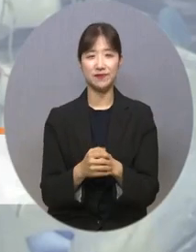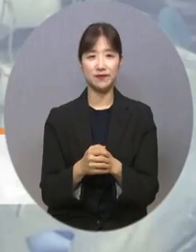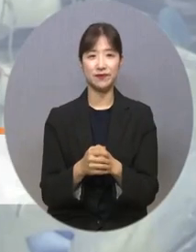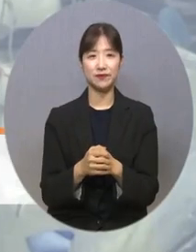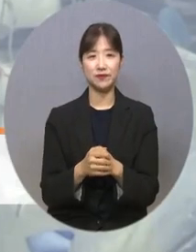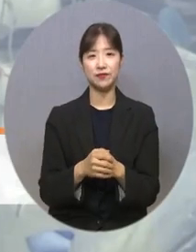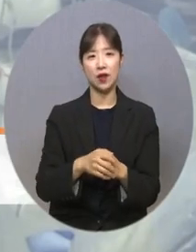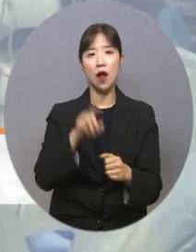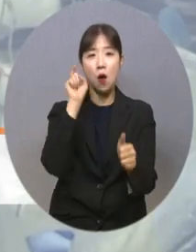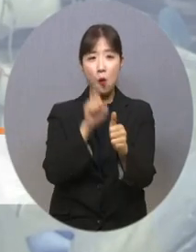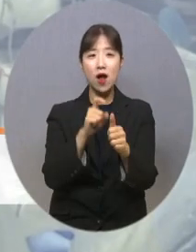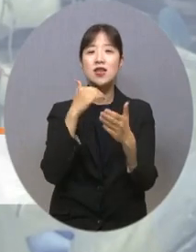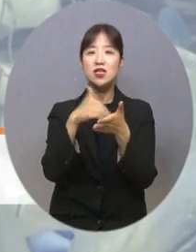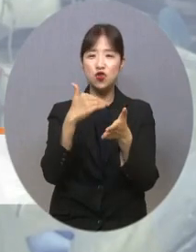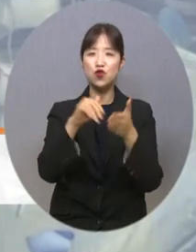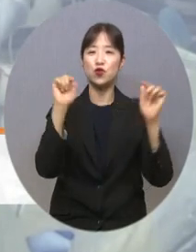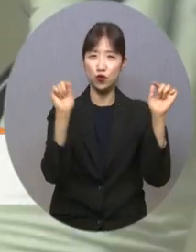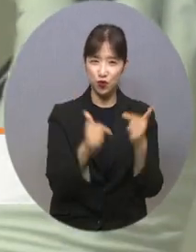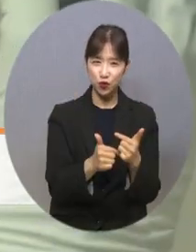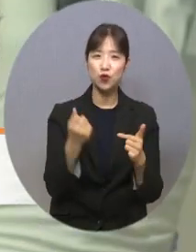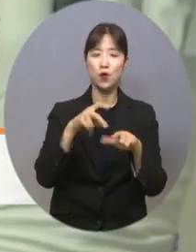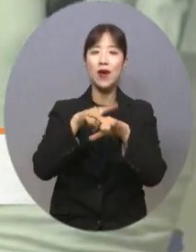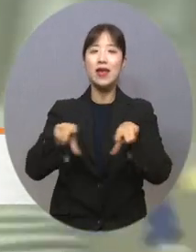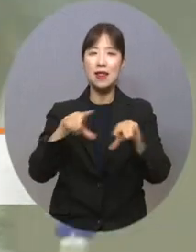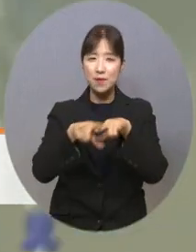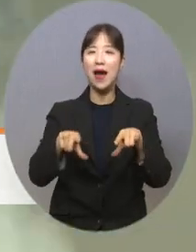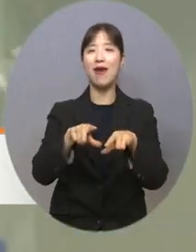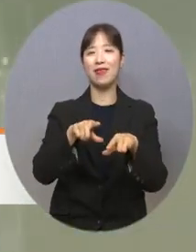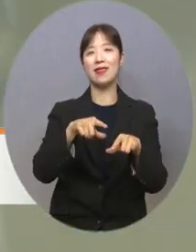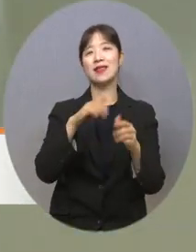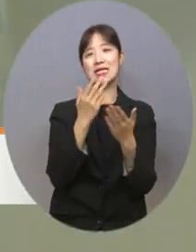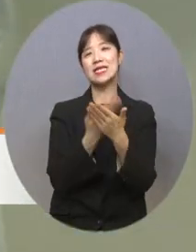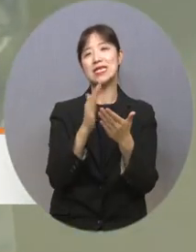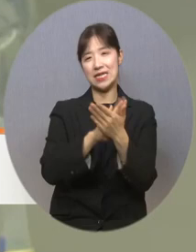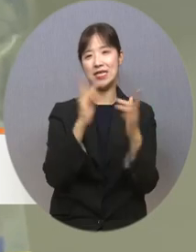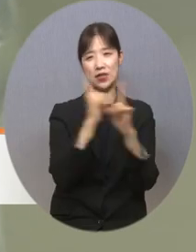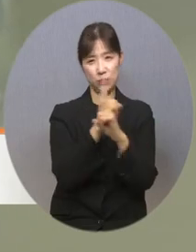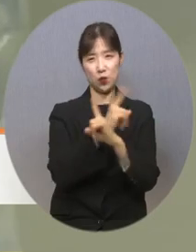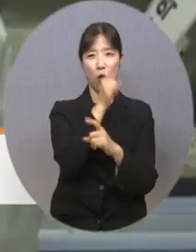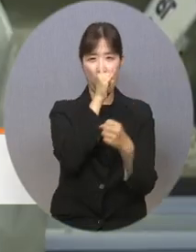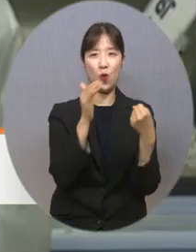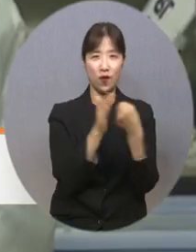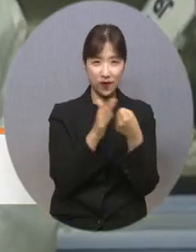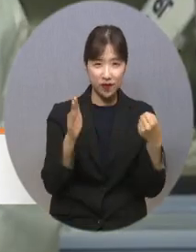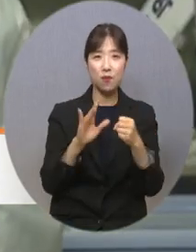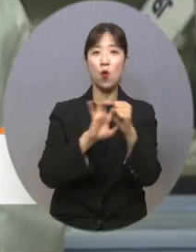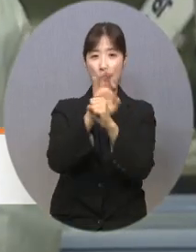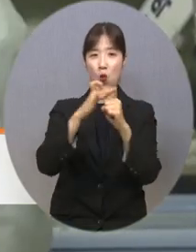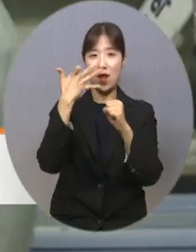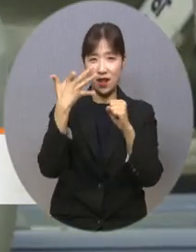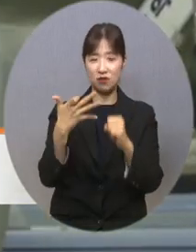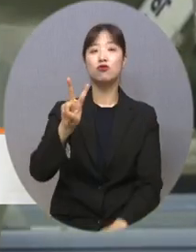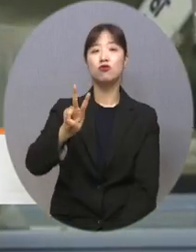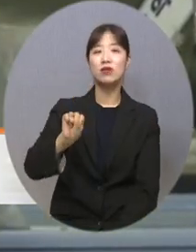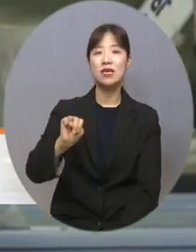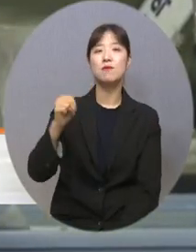방역당국은 확진자 수 감소 추세와 일반 의료 체계로의 전환을 고려해 지난달부터 코로나19 병상